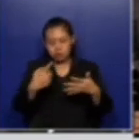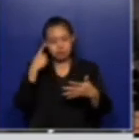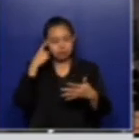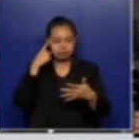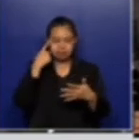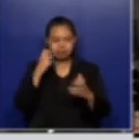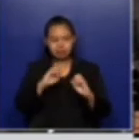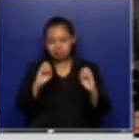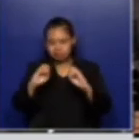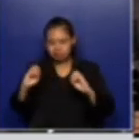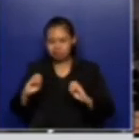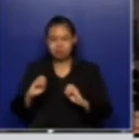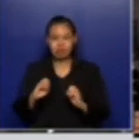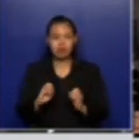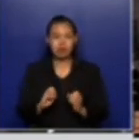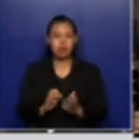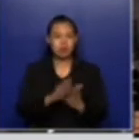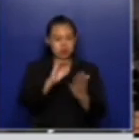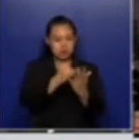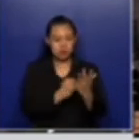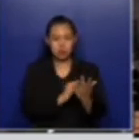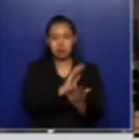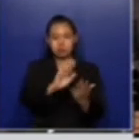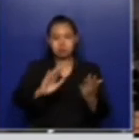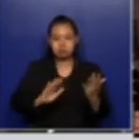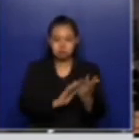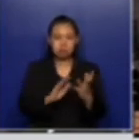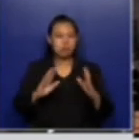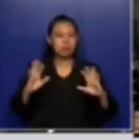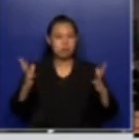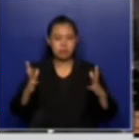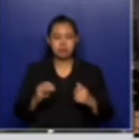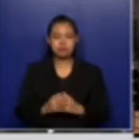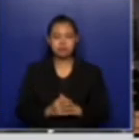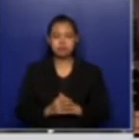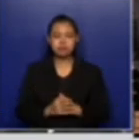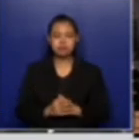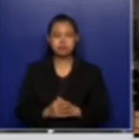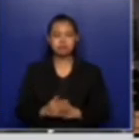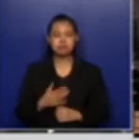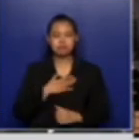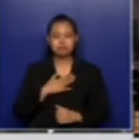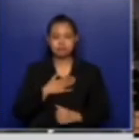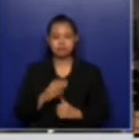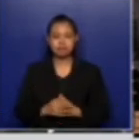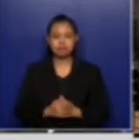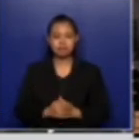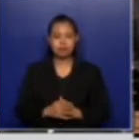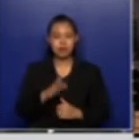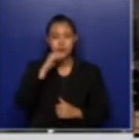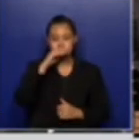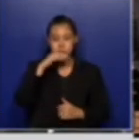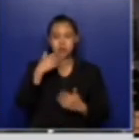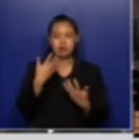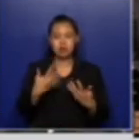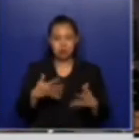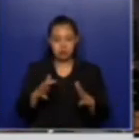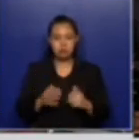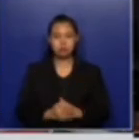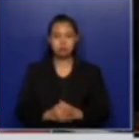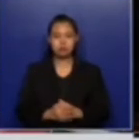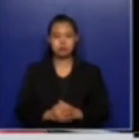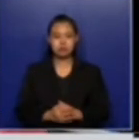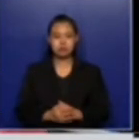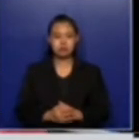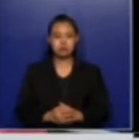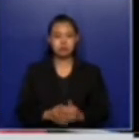จังหวัดให้กับพวกเราได้แล้ววันนี้ท่านประธานคะดิฉันก็เมื่อกี้ก็ได้พูดไปแล้วนะคะว่า